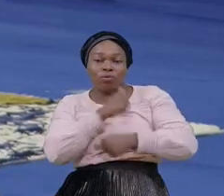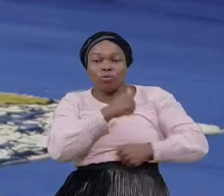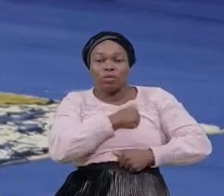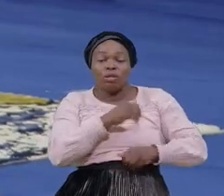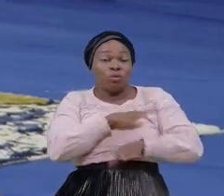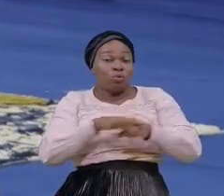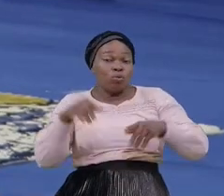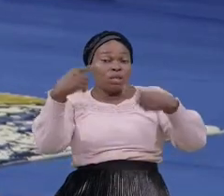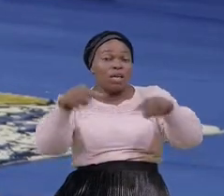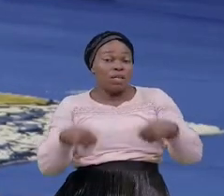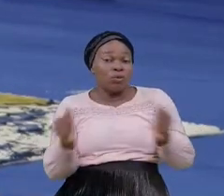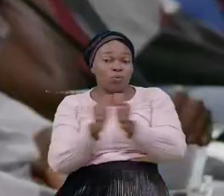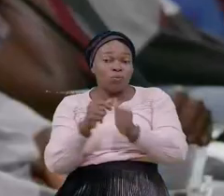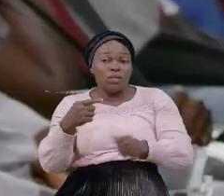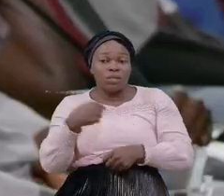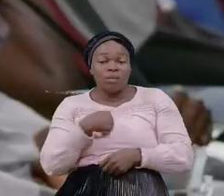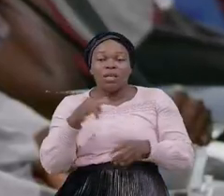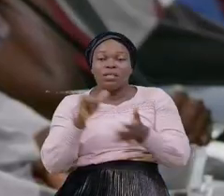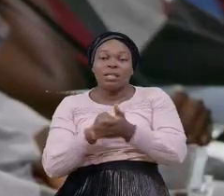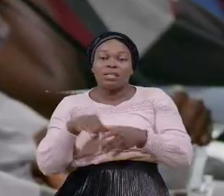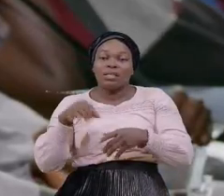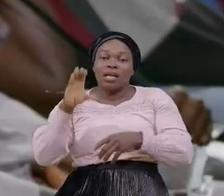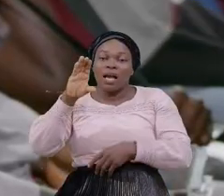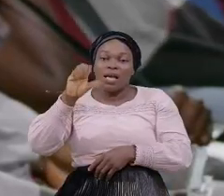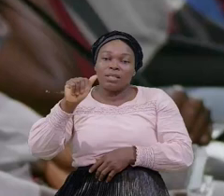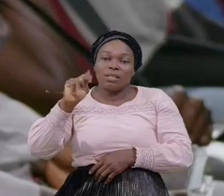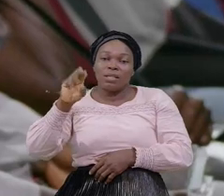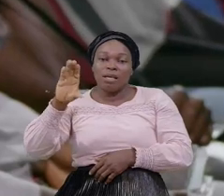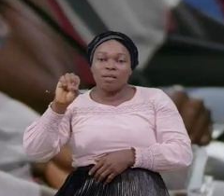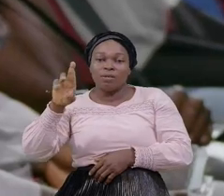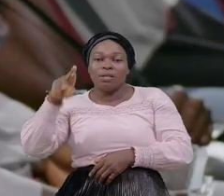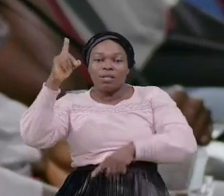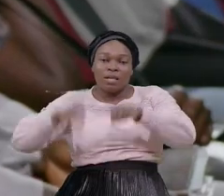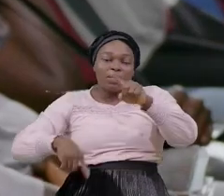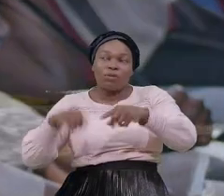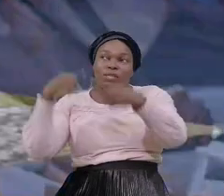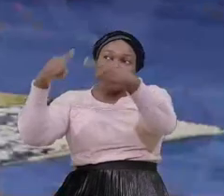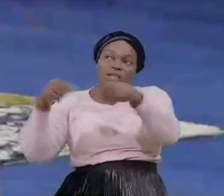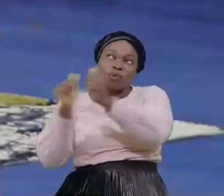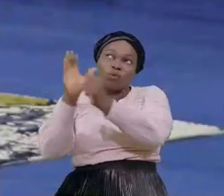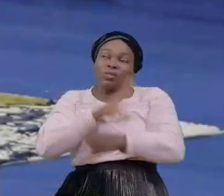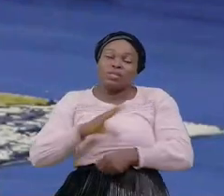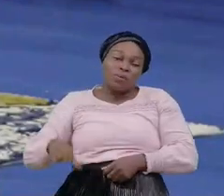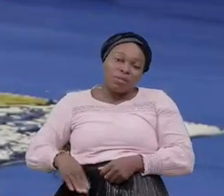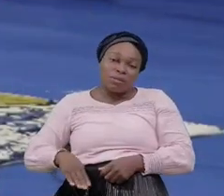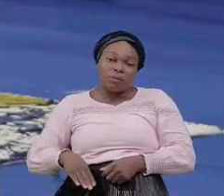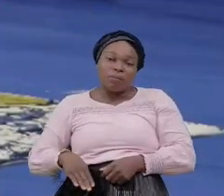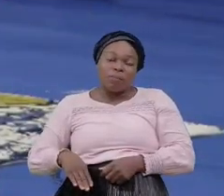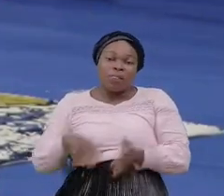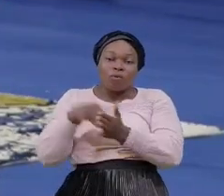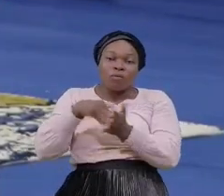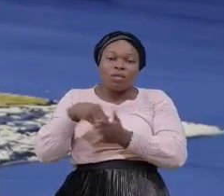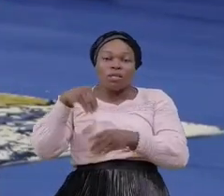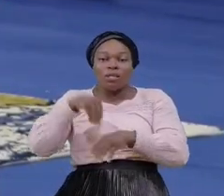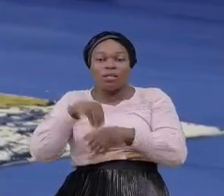pas avec moi. Le cancer ne peut pas argumenter avec Christ. Le rhumatisme ne peut pas argumenter avec